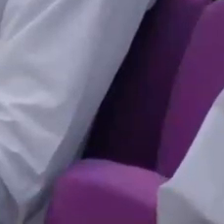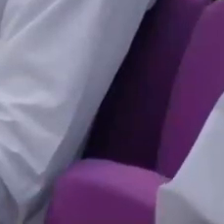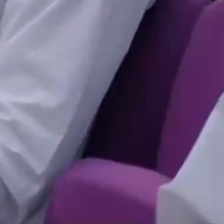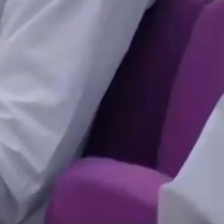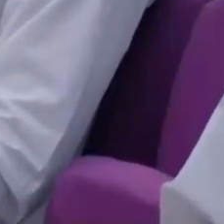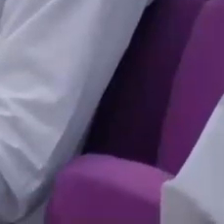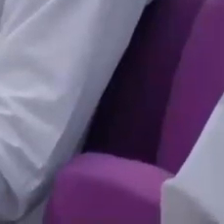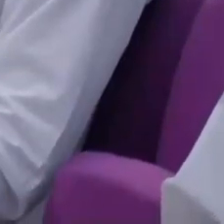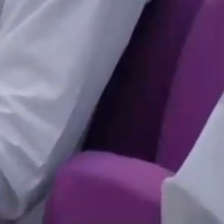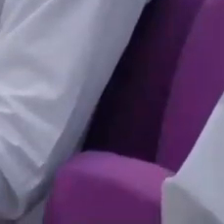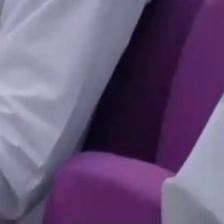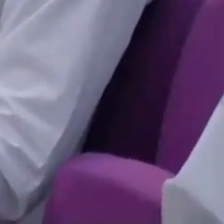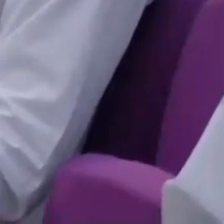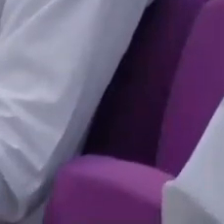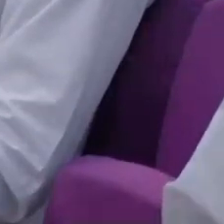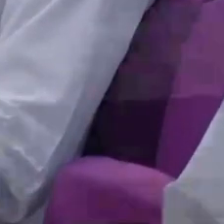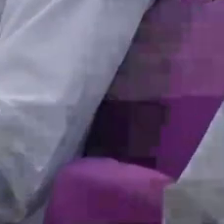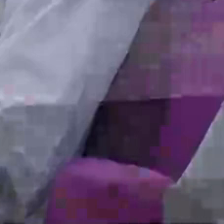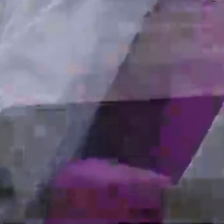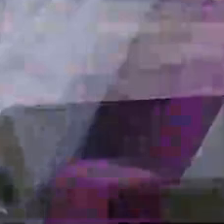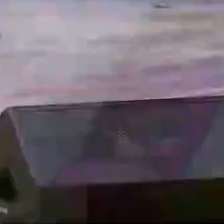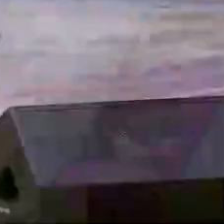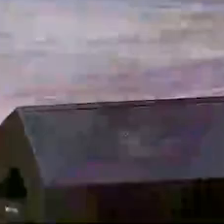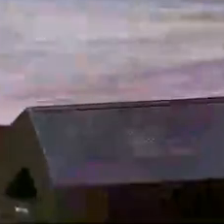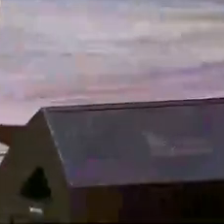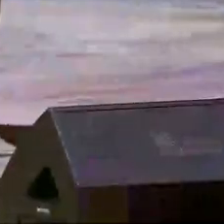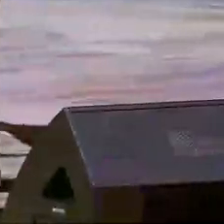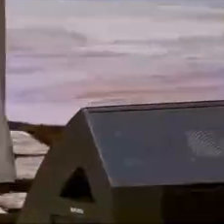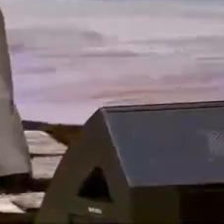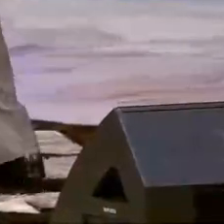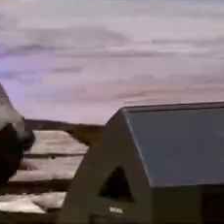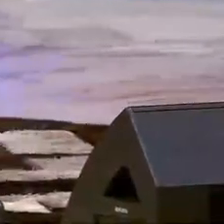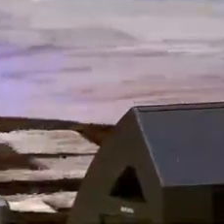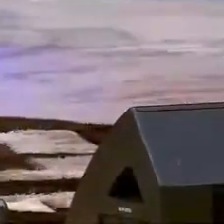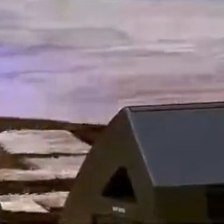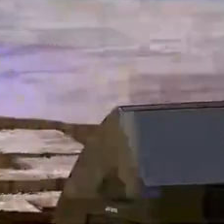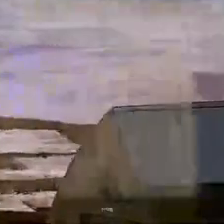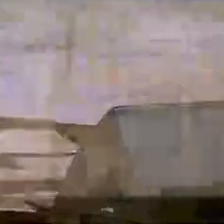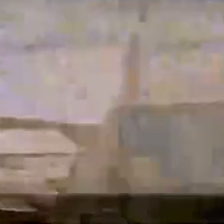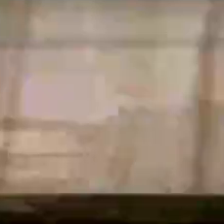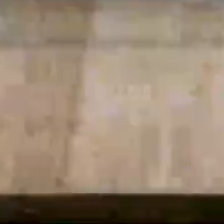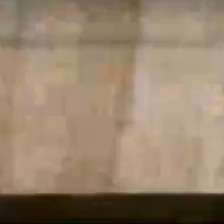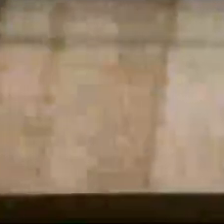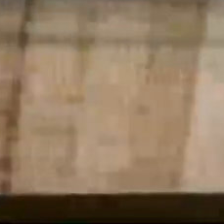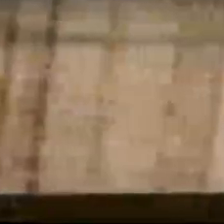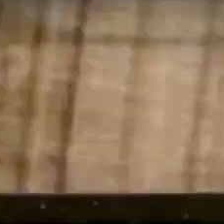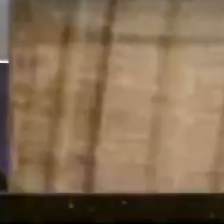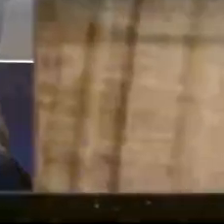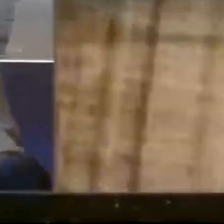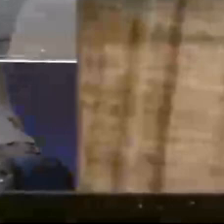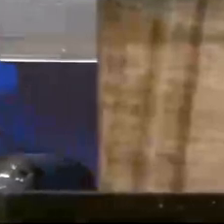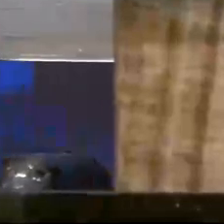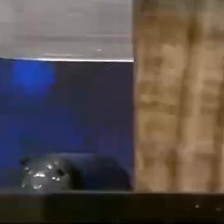la punition éternelle, de l'étang éternel, quelle que soit l'affliction, la persécution, quelle que